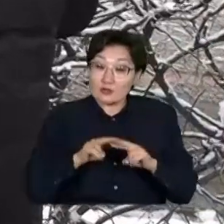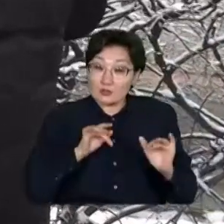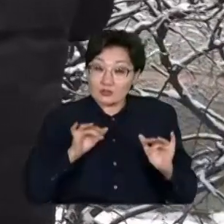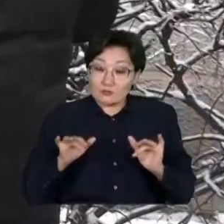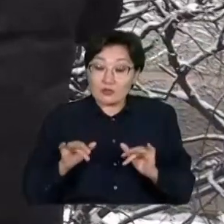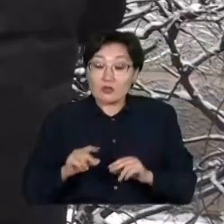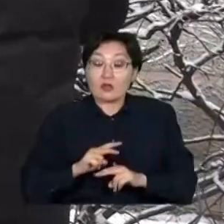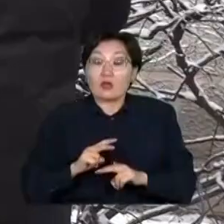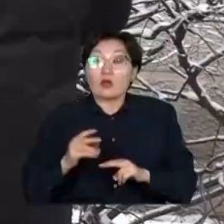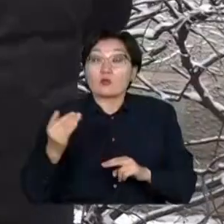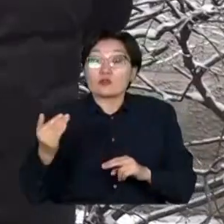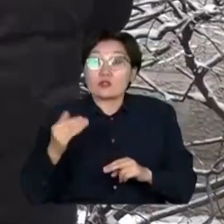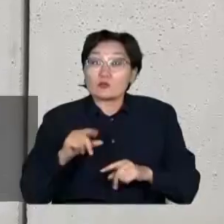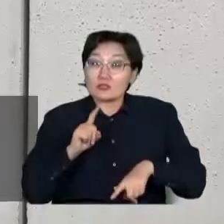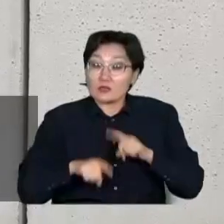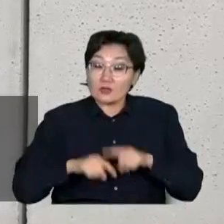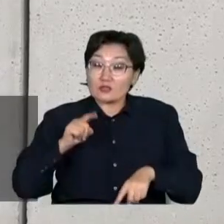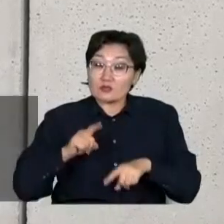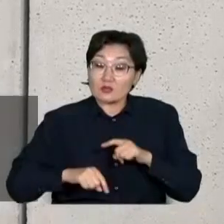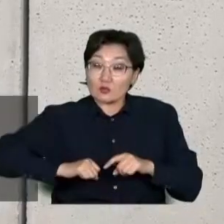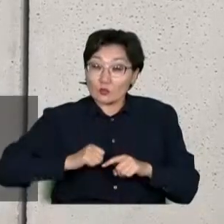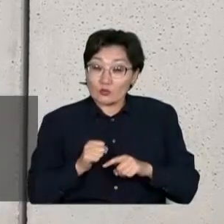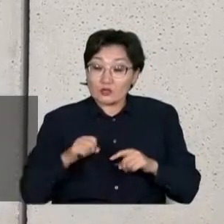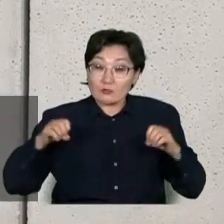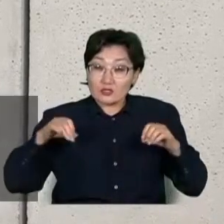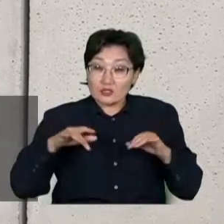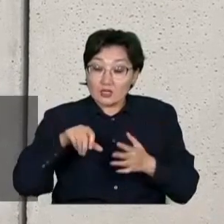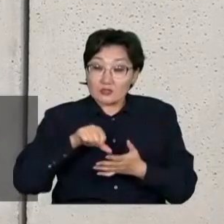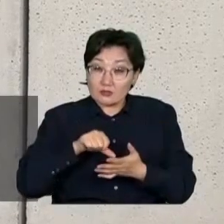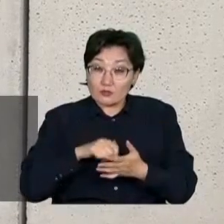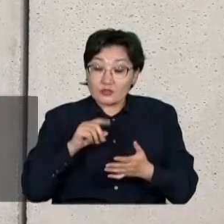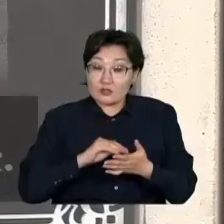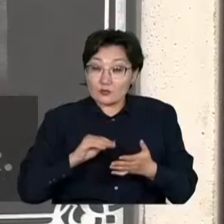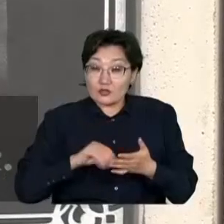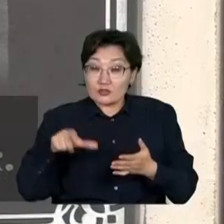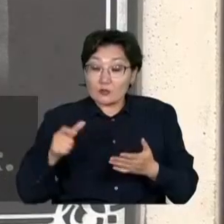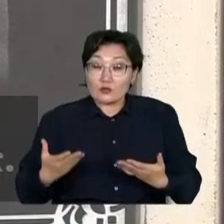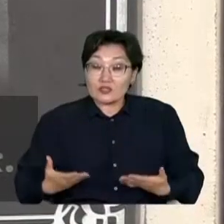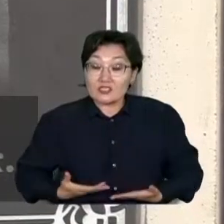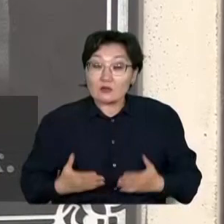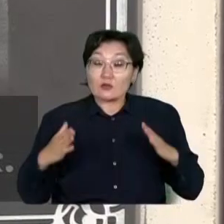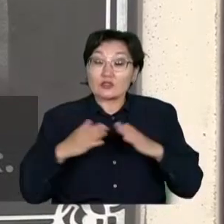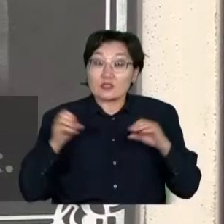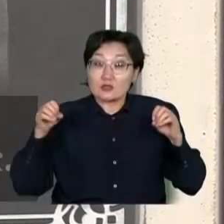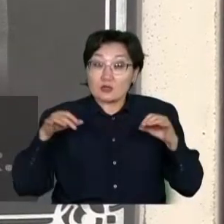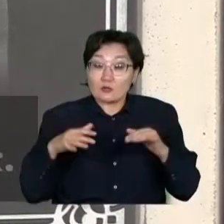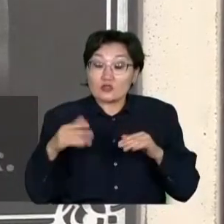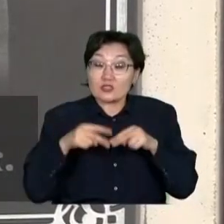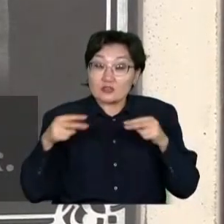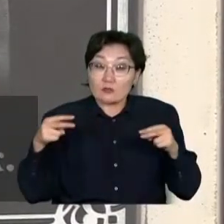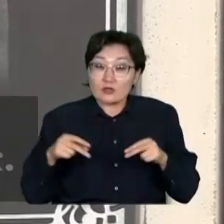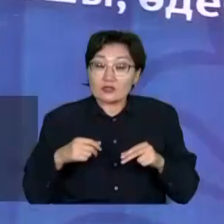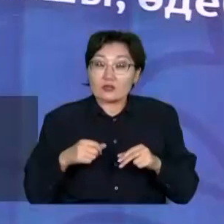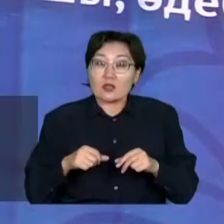іс-шараға марқұмның жақындары, туған-туыстары мен дос-жарандары қатысты. Қаламгер тұрған үйге жиналған қауым оның әдебиеттегі